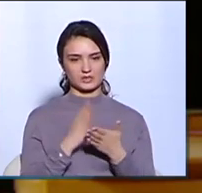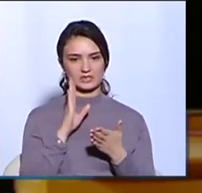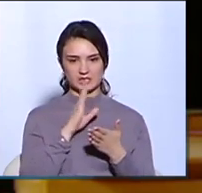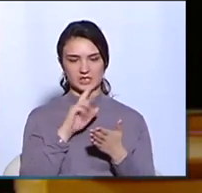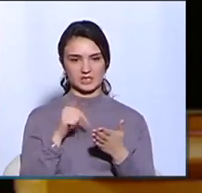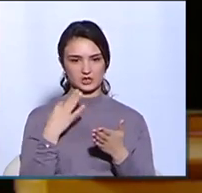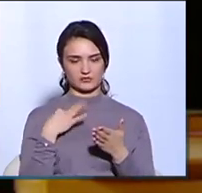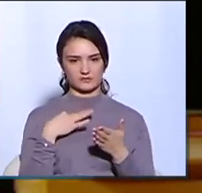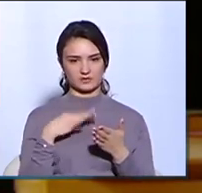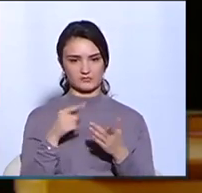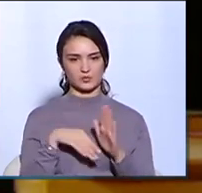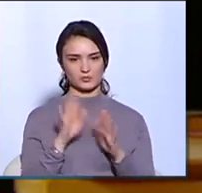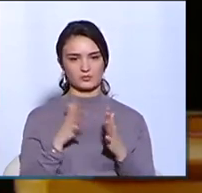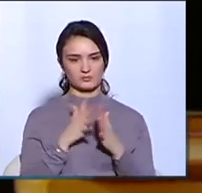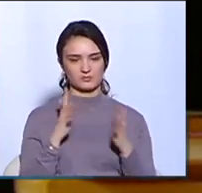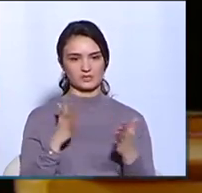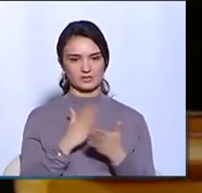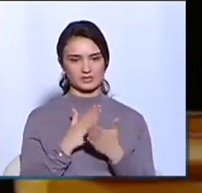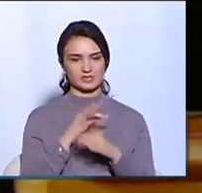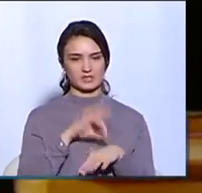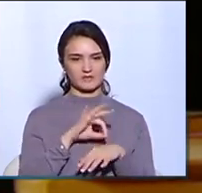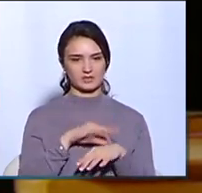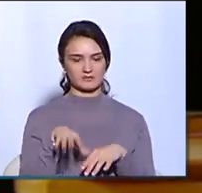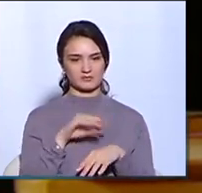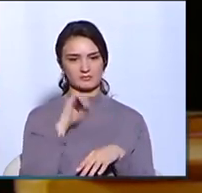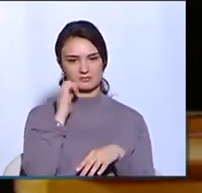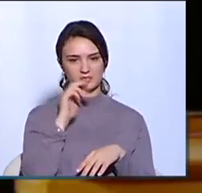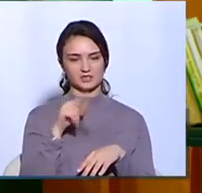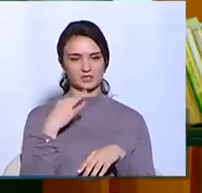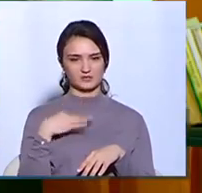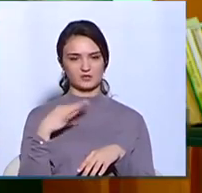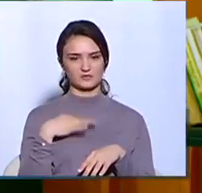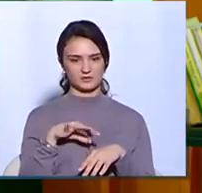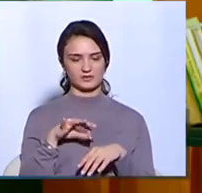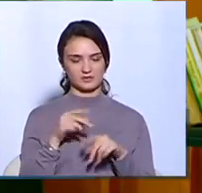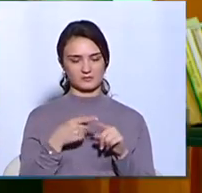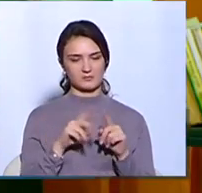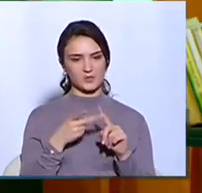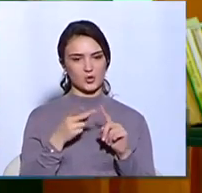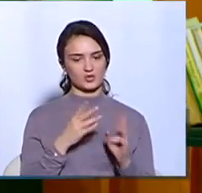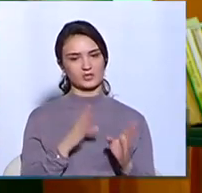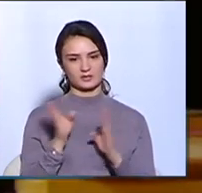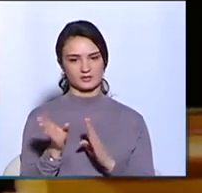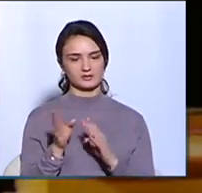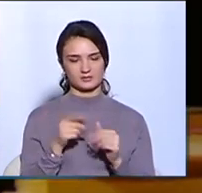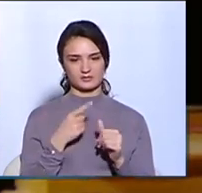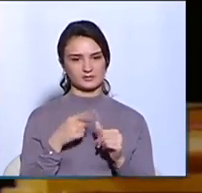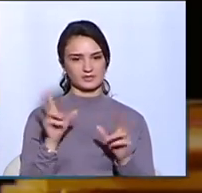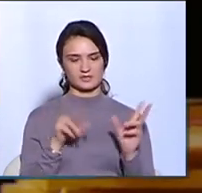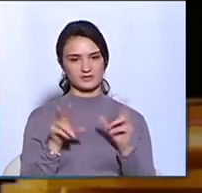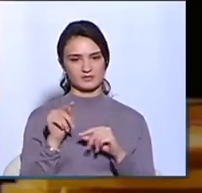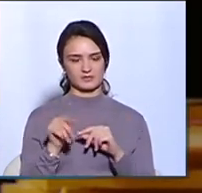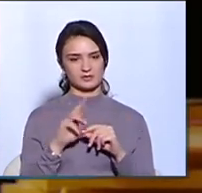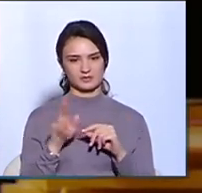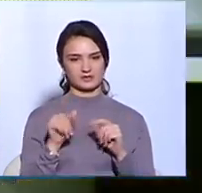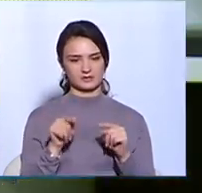და შვილი, ხო? მით უფრო მეტი არის დაავადების გამოვლინების. შვილიშვილი მეორე რიგის ნათესავად ითვლება